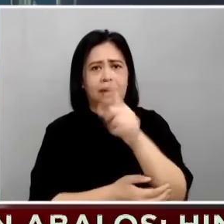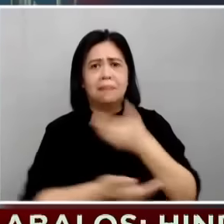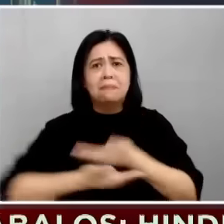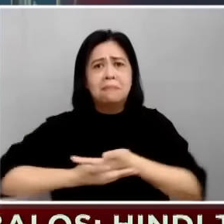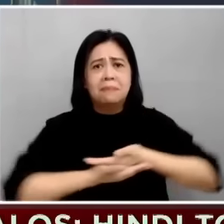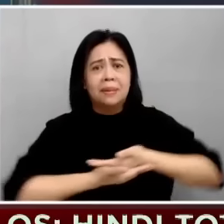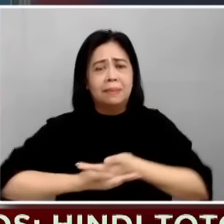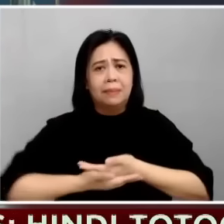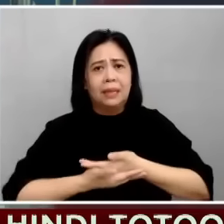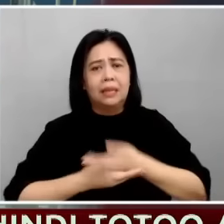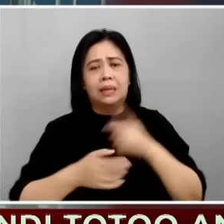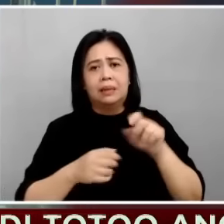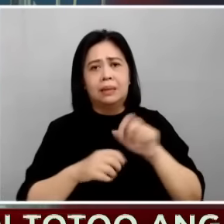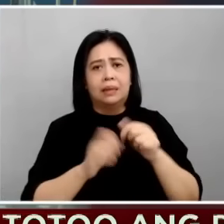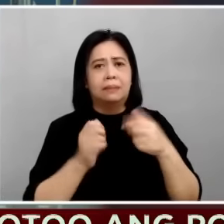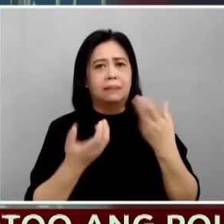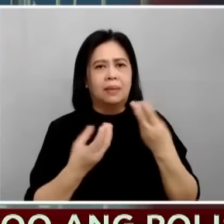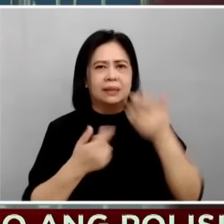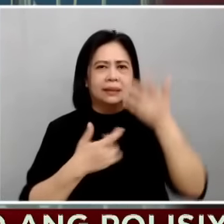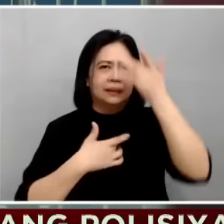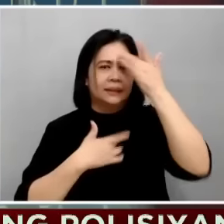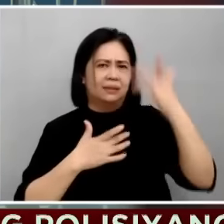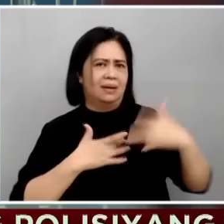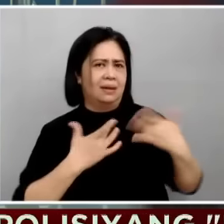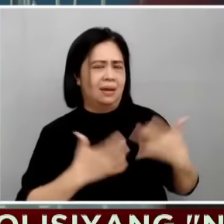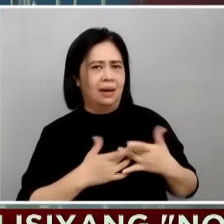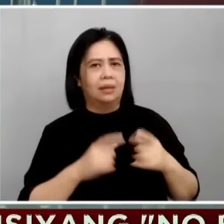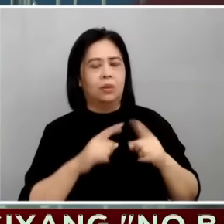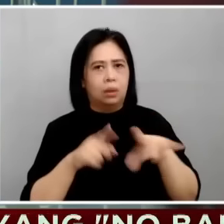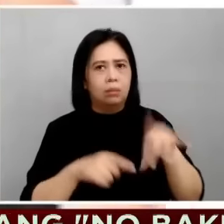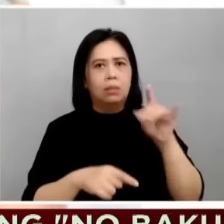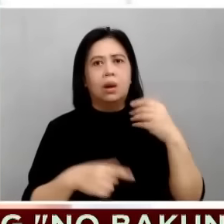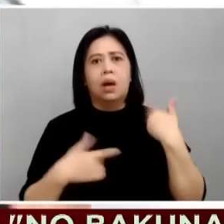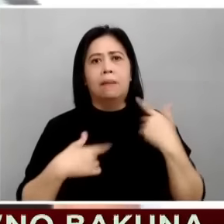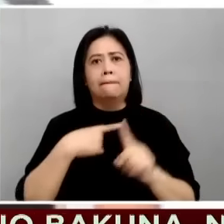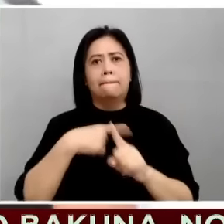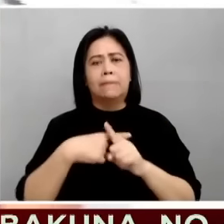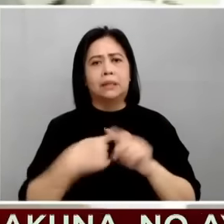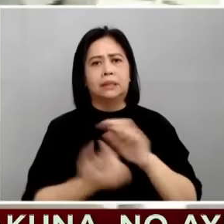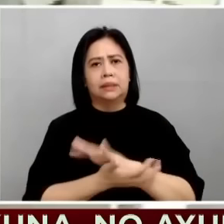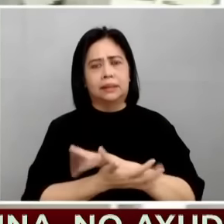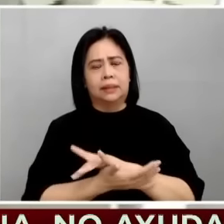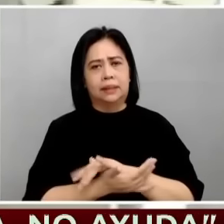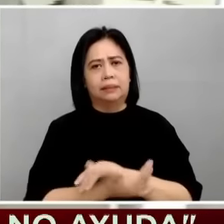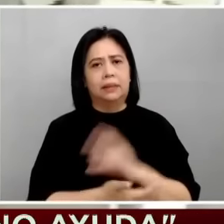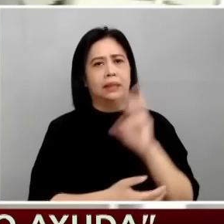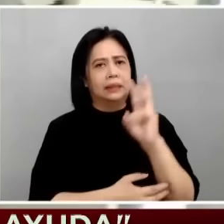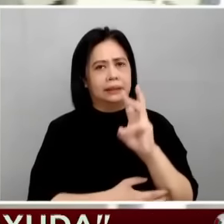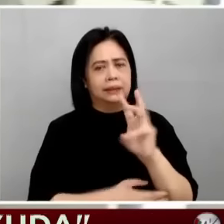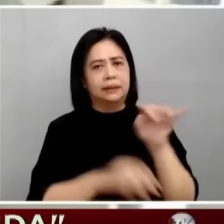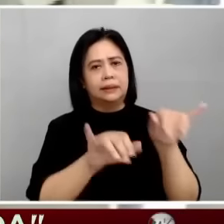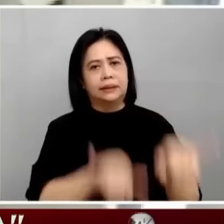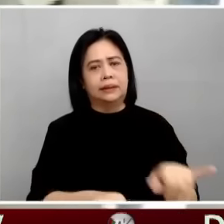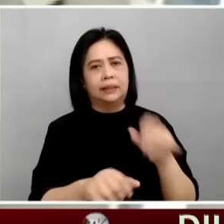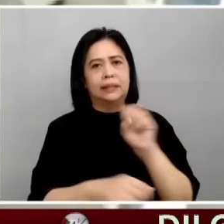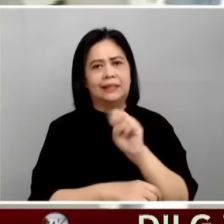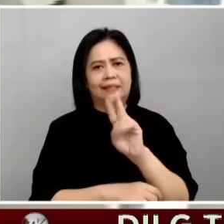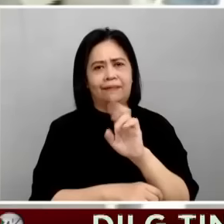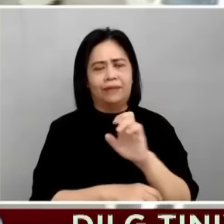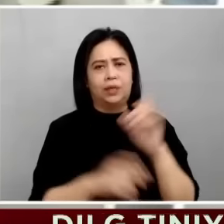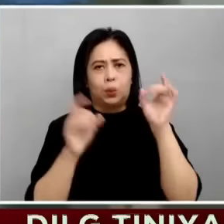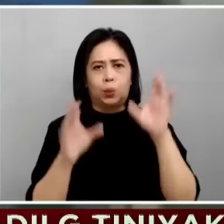na nakatakda sanang gamutin sa sakit sa puso nang malaman na positibo ito sa sakit. 6 ang nananatiling severe o critical